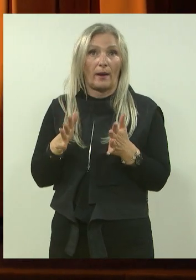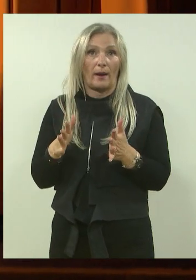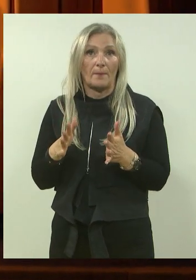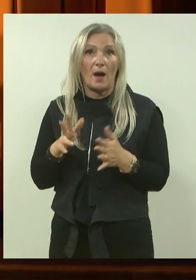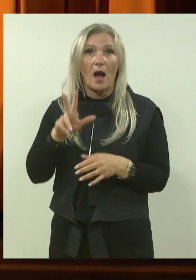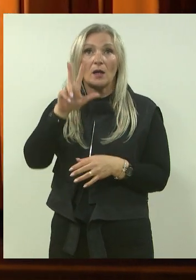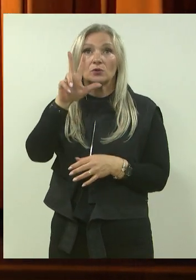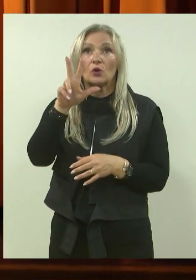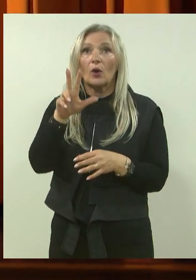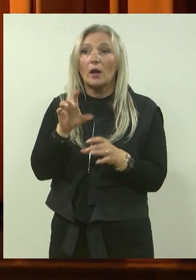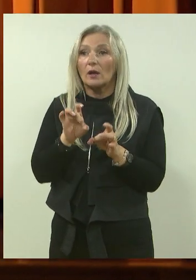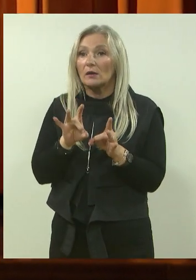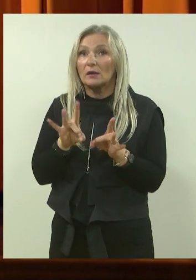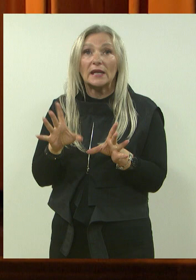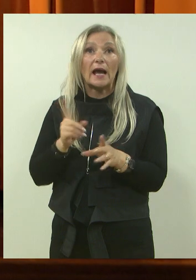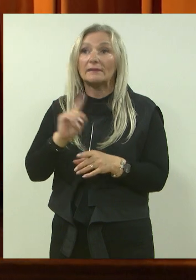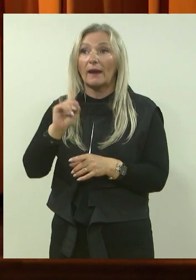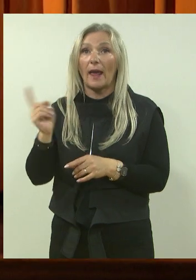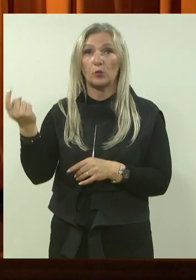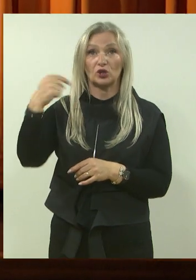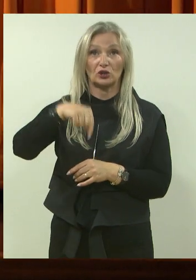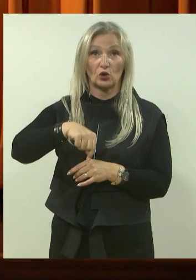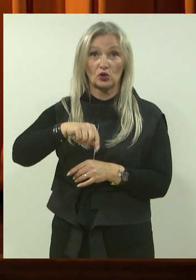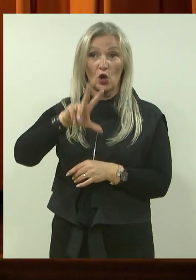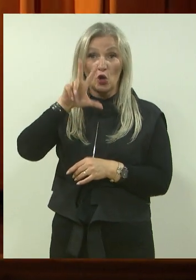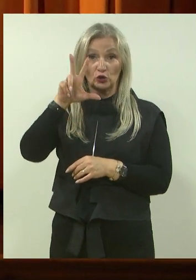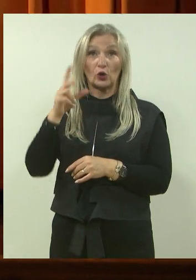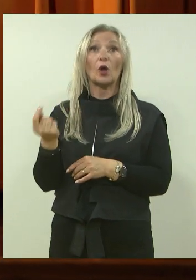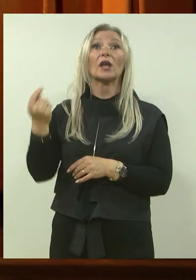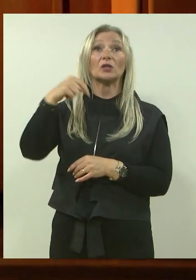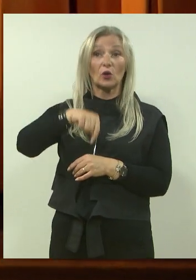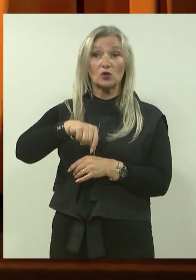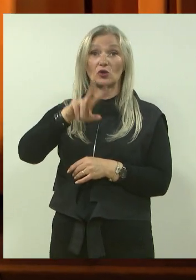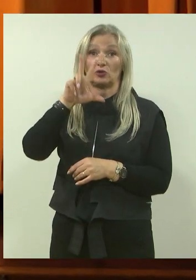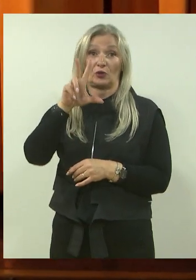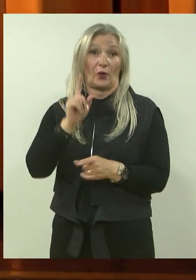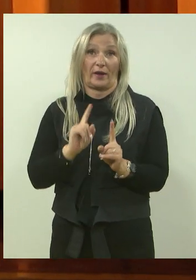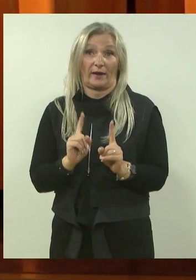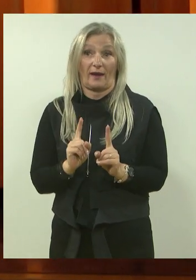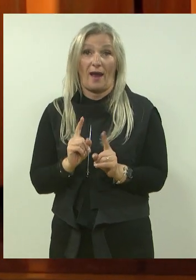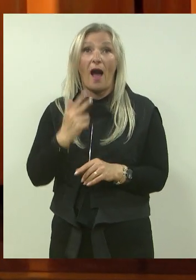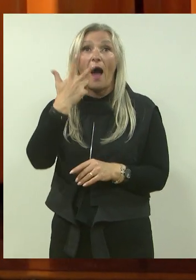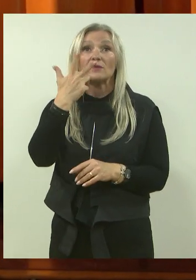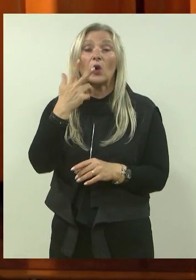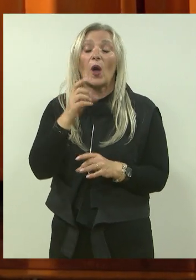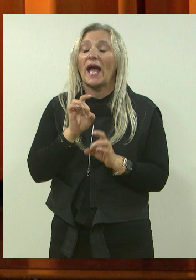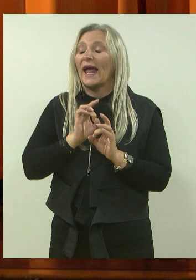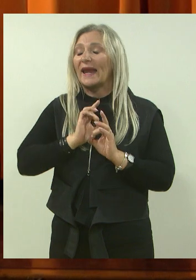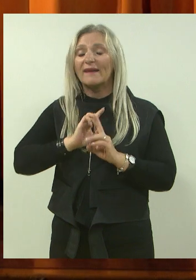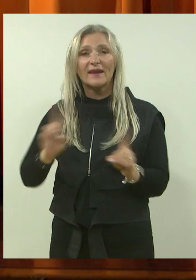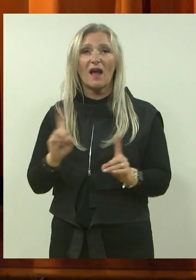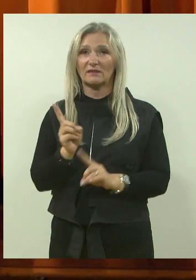troje nigdar nabu. Troje došlo, troje ne, troje nigdar